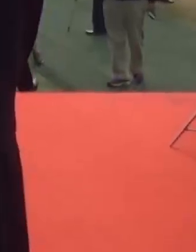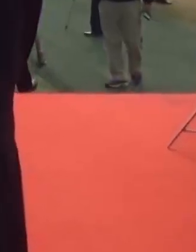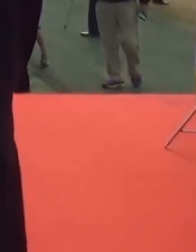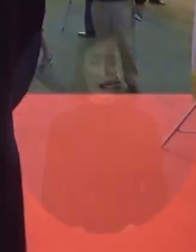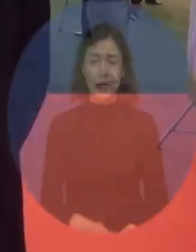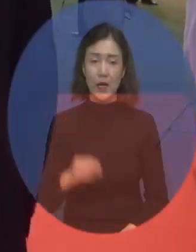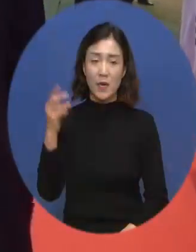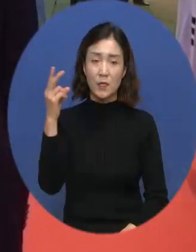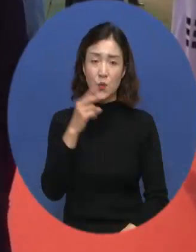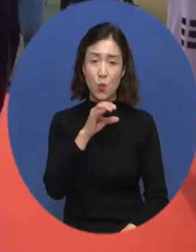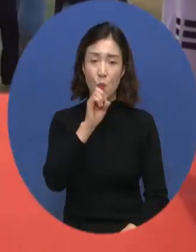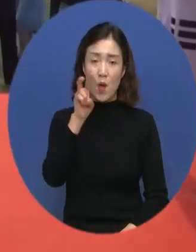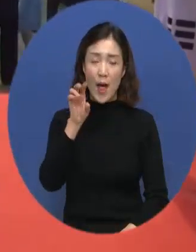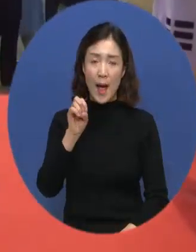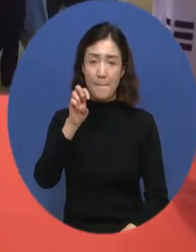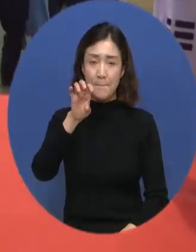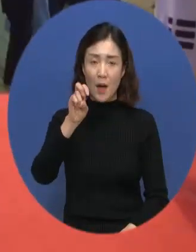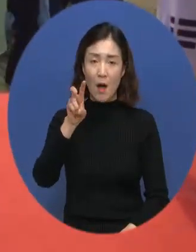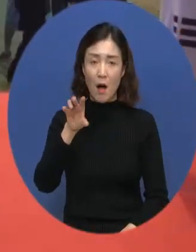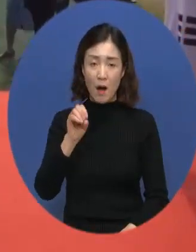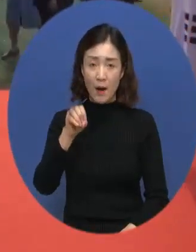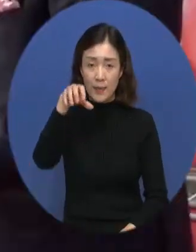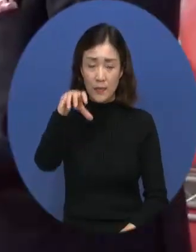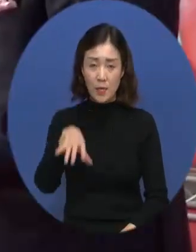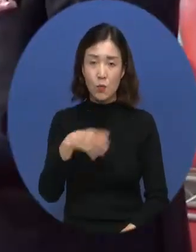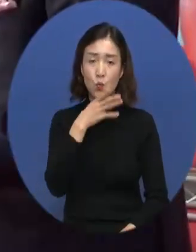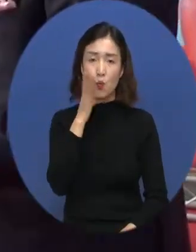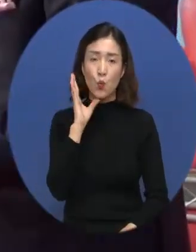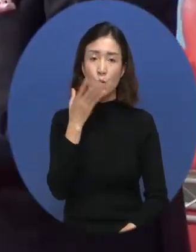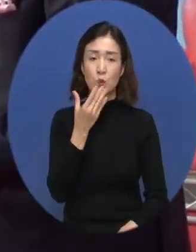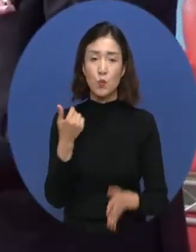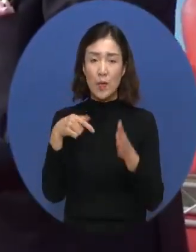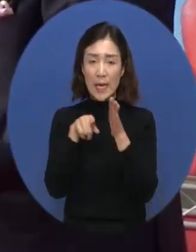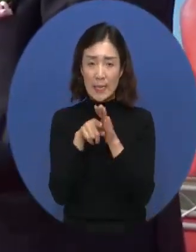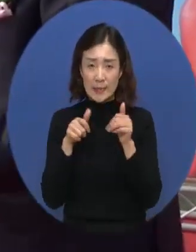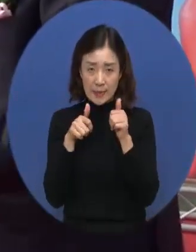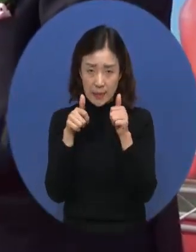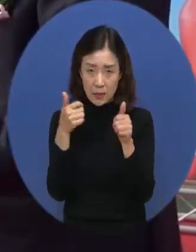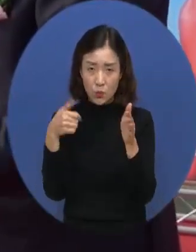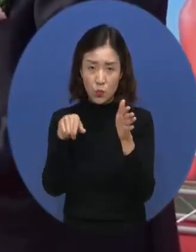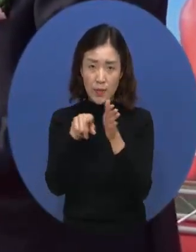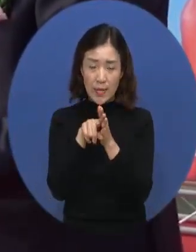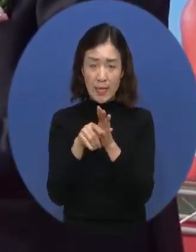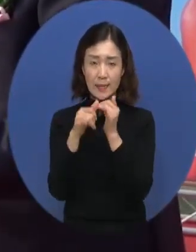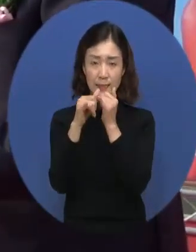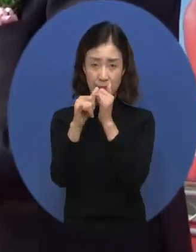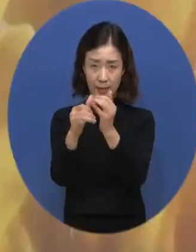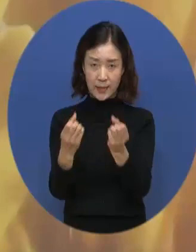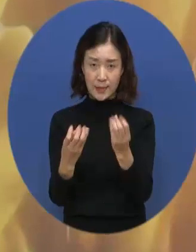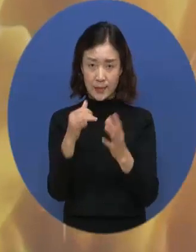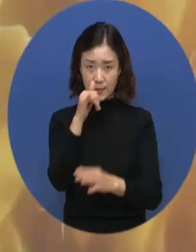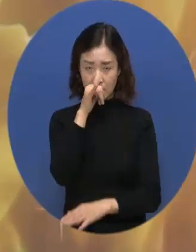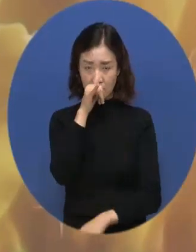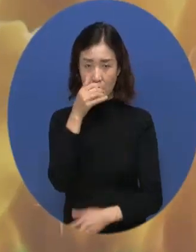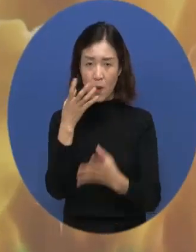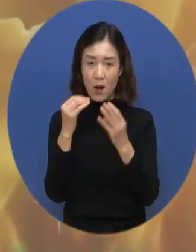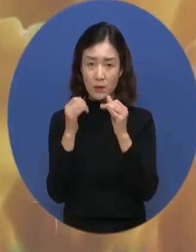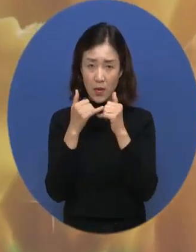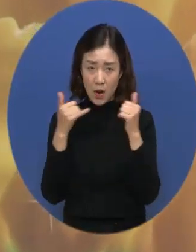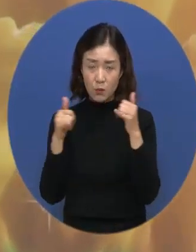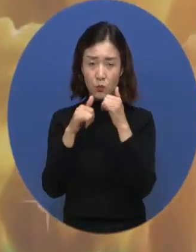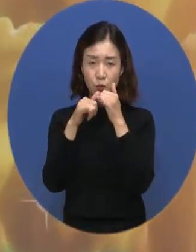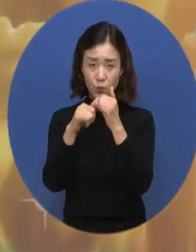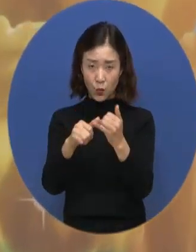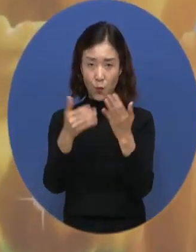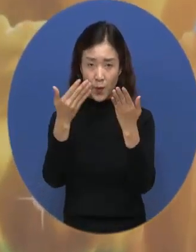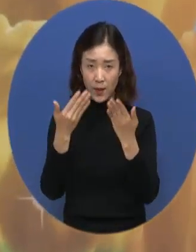그리고 양평 지역에서 노인 복지를 위해 힘쓰신 분들을 위한 시상이 있었습니다. 많은 분들이 수상을